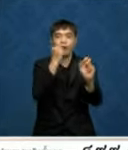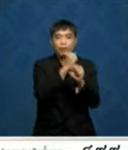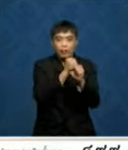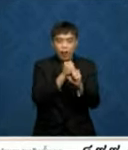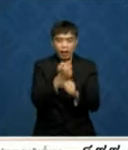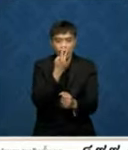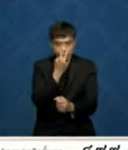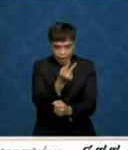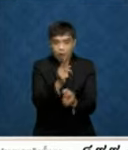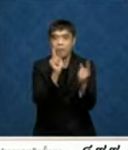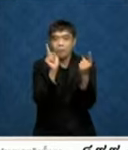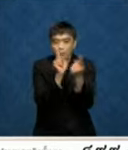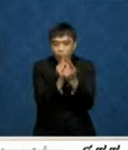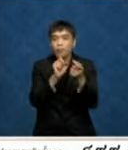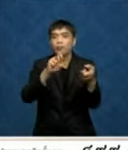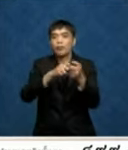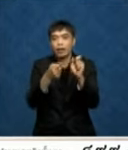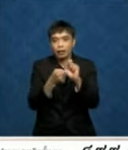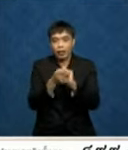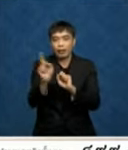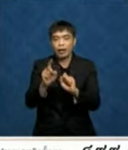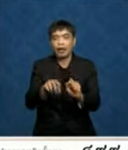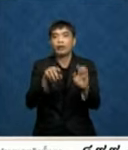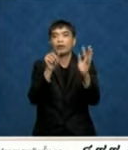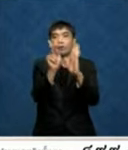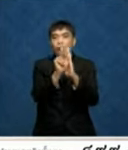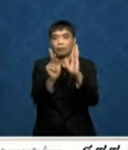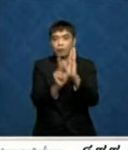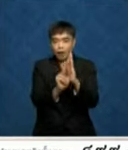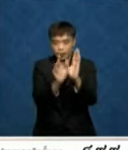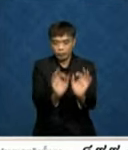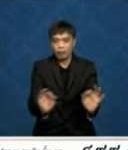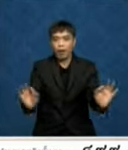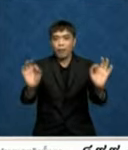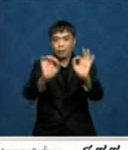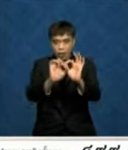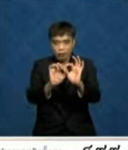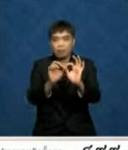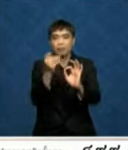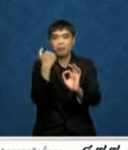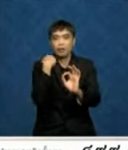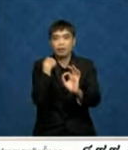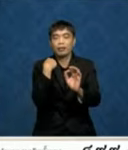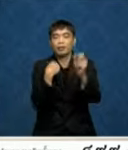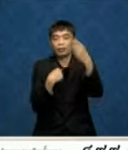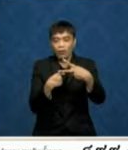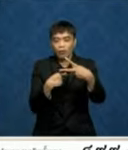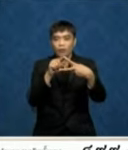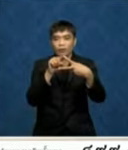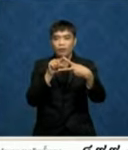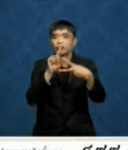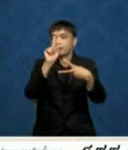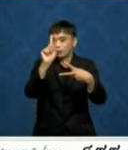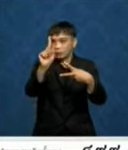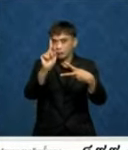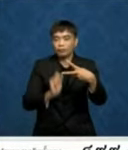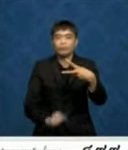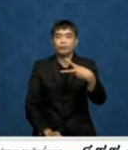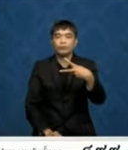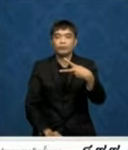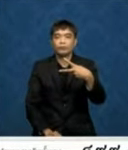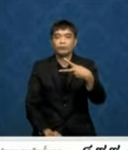หาข้อกฎหมายที่สําคัญอยู่ด้วยกัน2ประการดังที่จะกล่าวต่อไปนี้ครับท่านประธานประการแรกครับท่านประธานประเด็นที่1เนี่ย